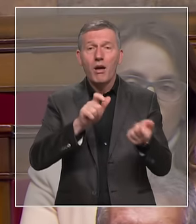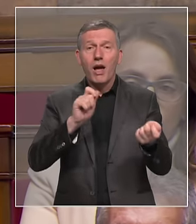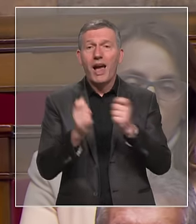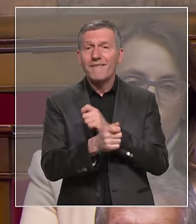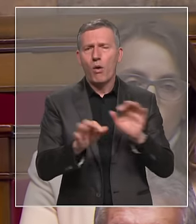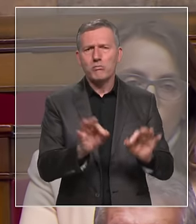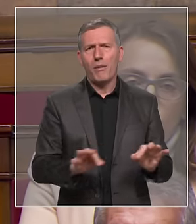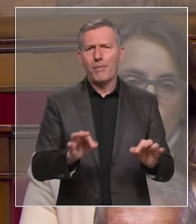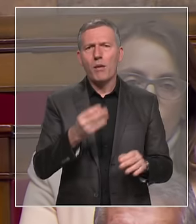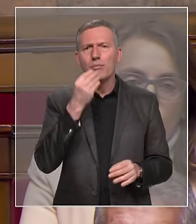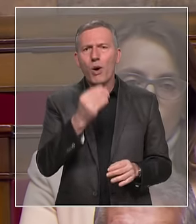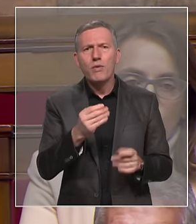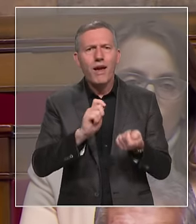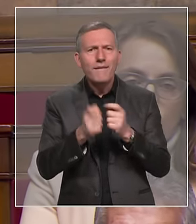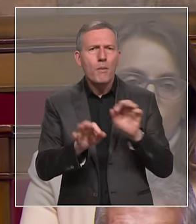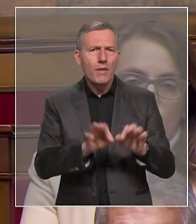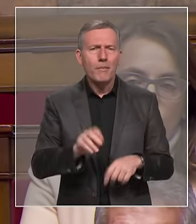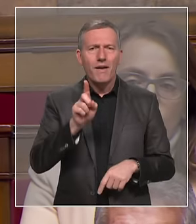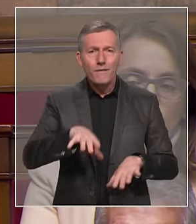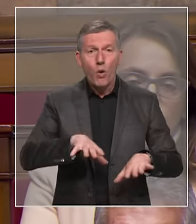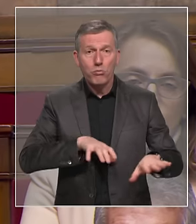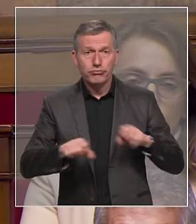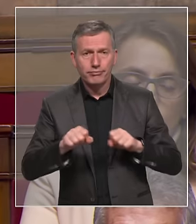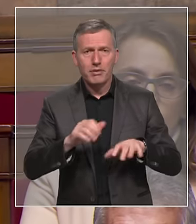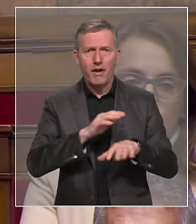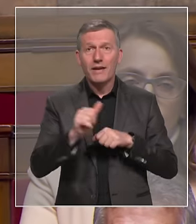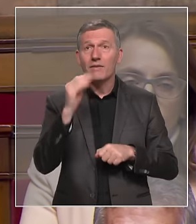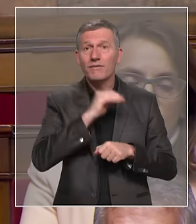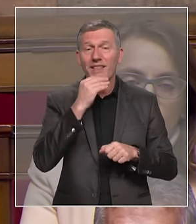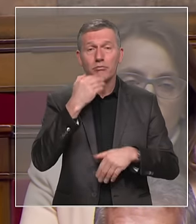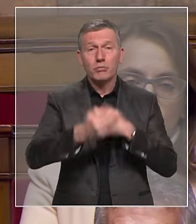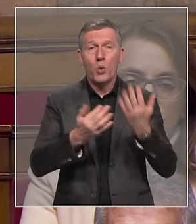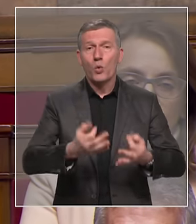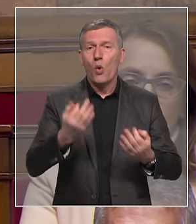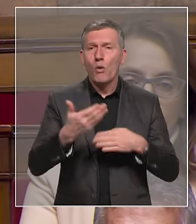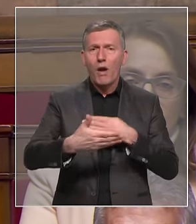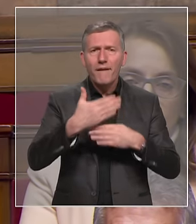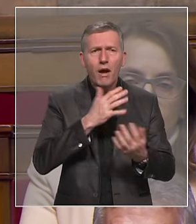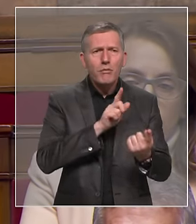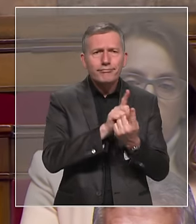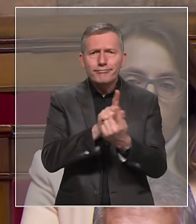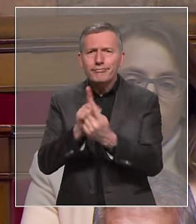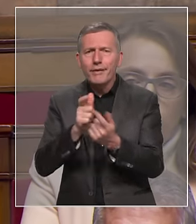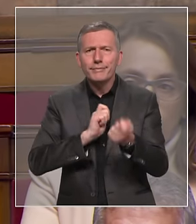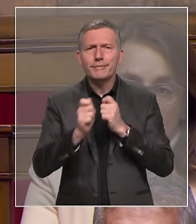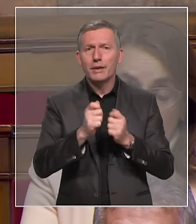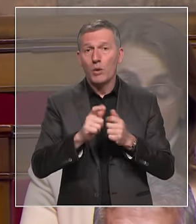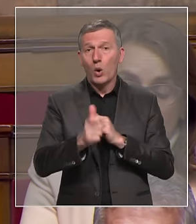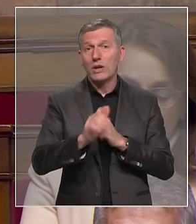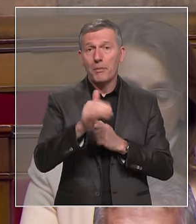crédible et acceptable. Vouloir agir dans la précipitation et sans concertation aurait les mêmes conséquences que celles de la